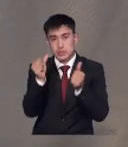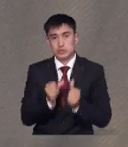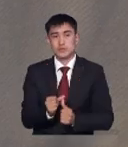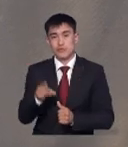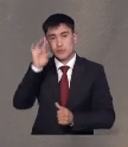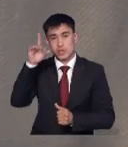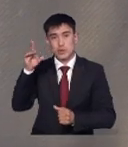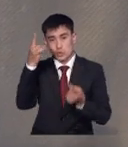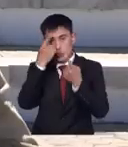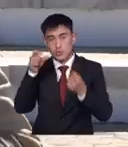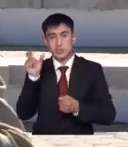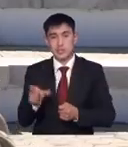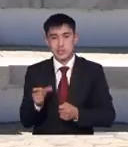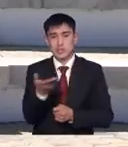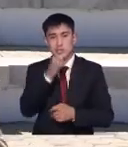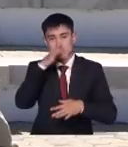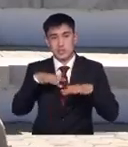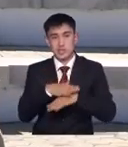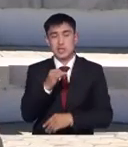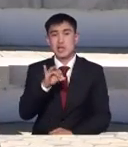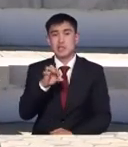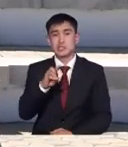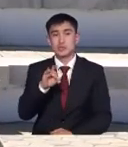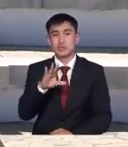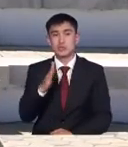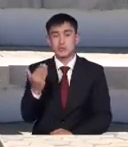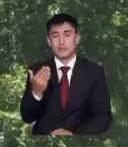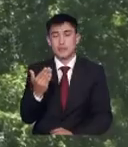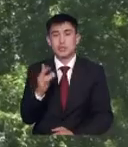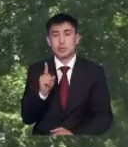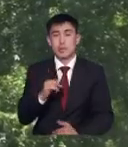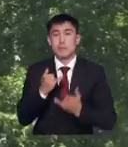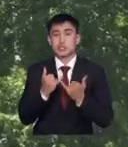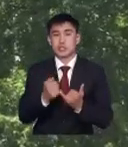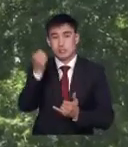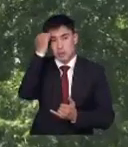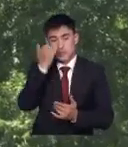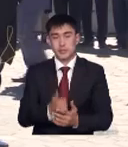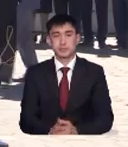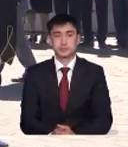самых великих культурных деятелей нашей страны, Ильяса Жансугурова, чтобы почтить его